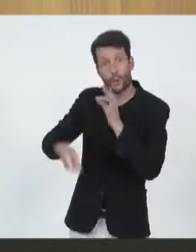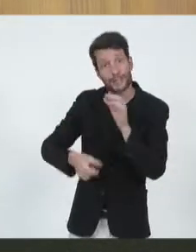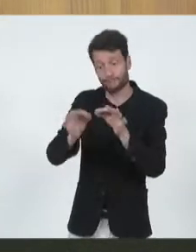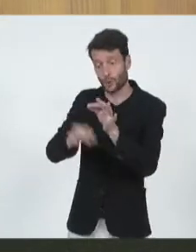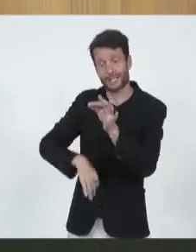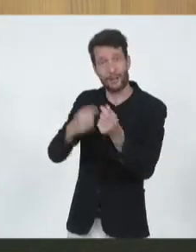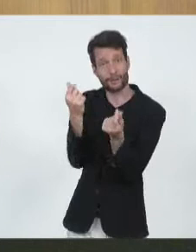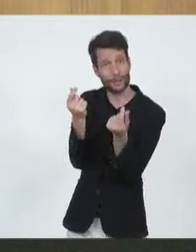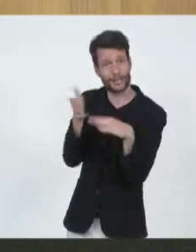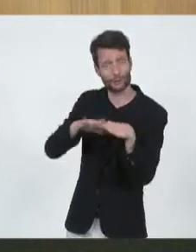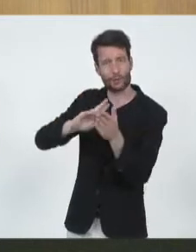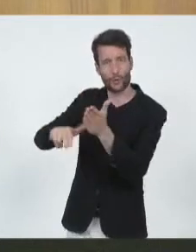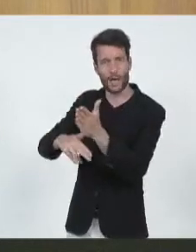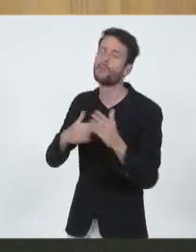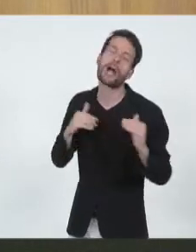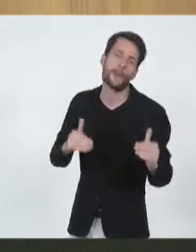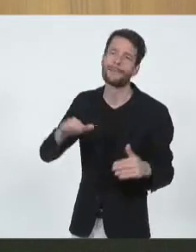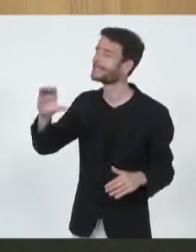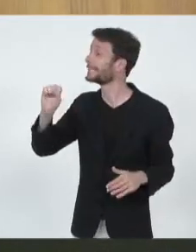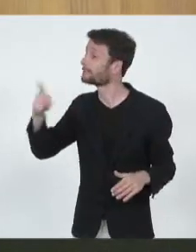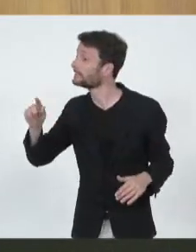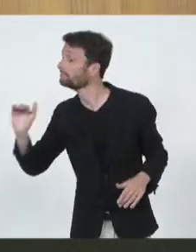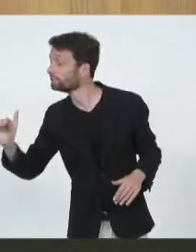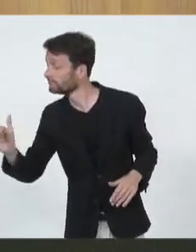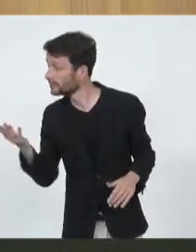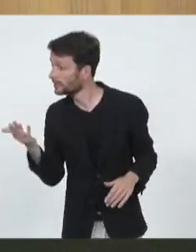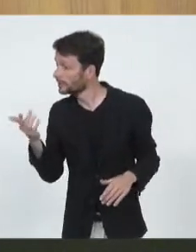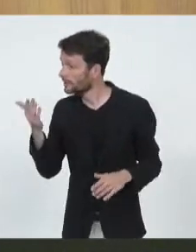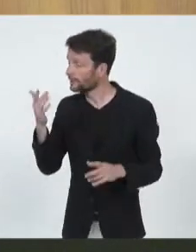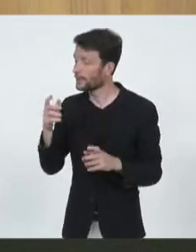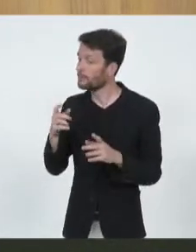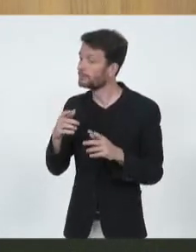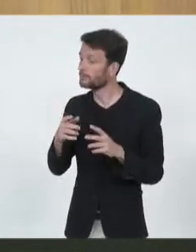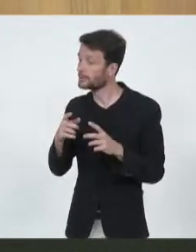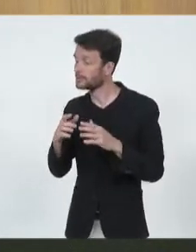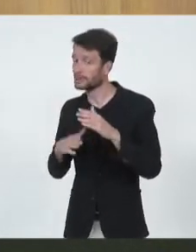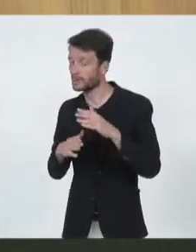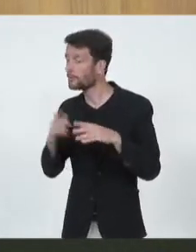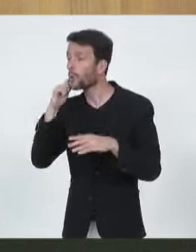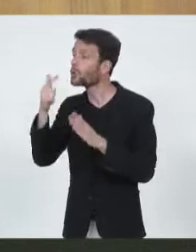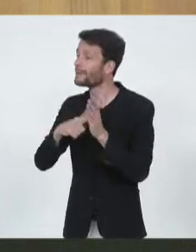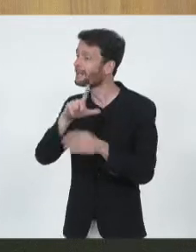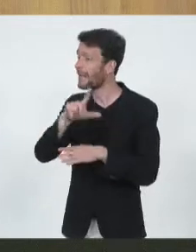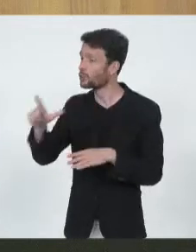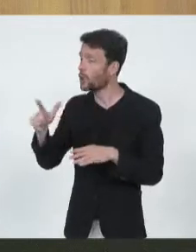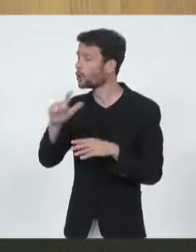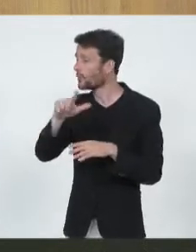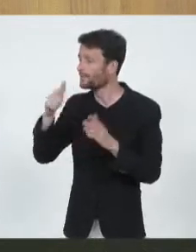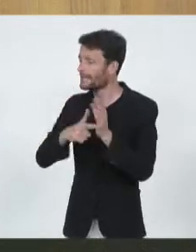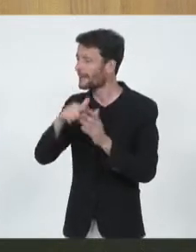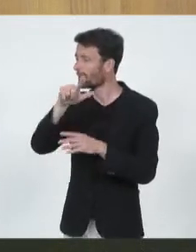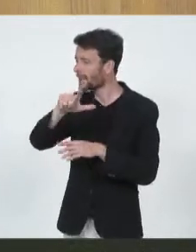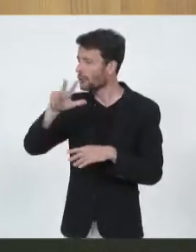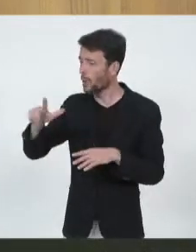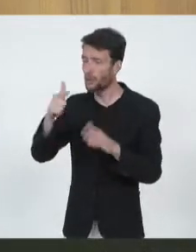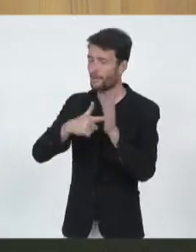posé la question à mon concessionnaire, un tel impact de gel de la hausse pour 2022, 2023, 2024, parce que si vous avez